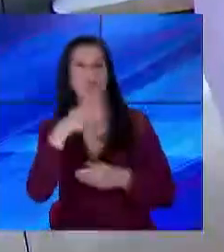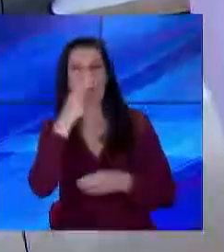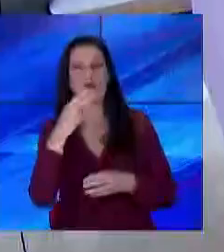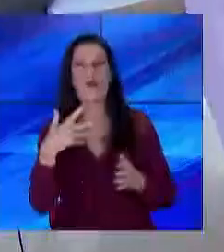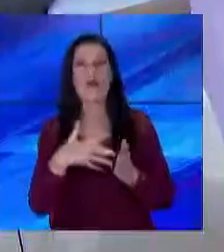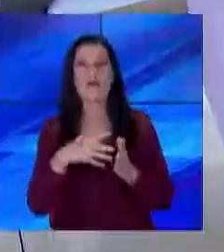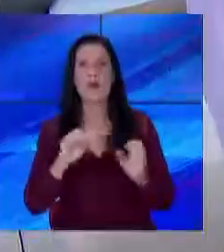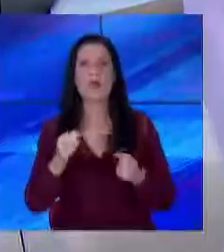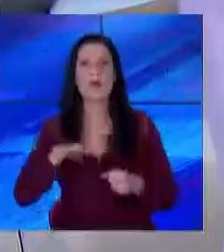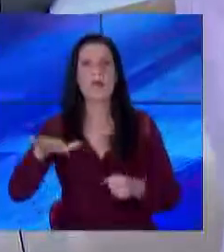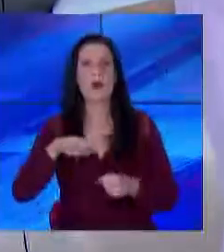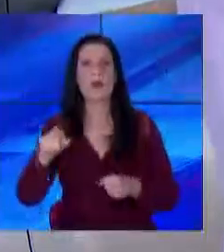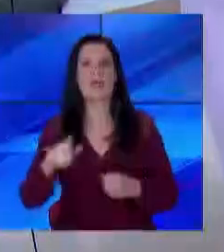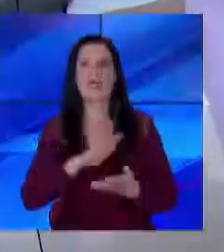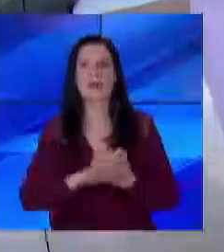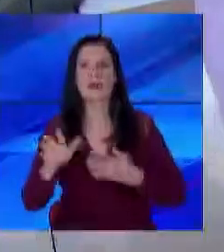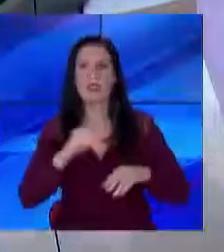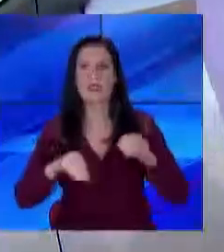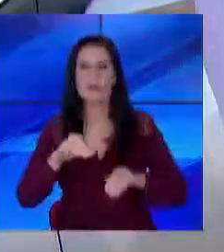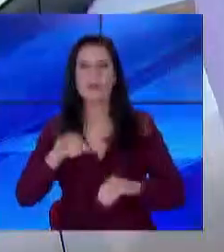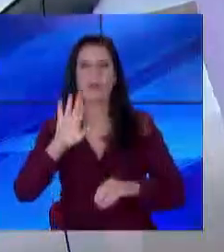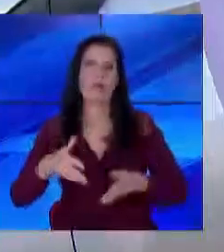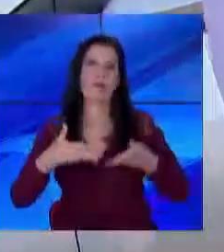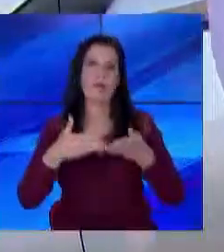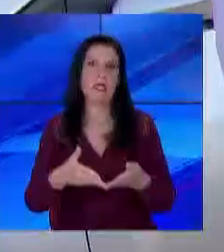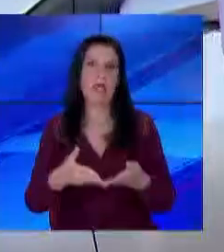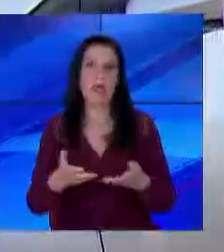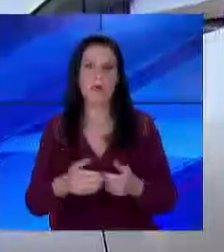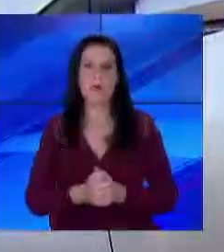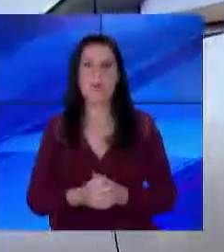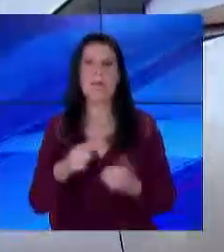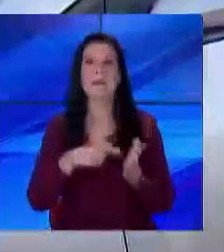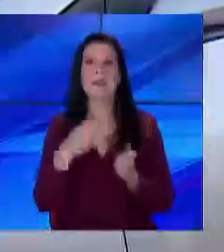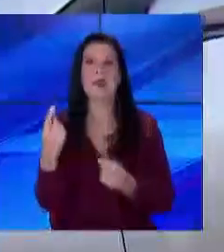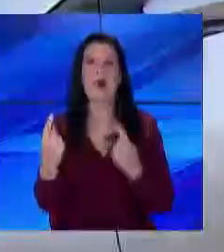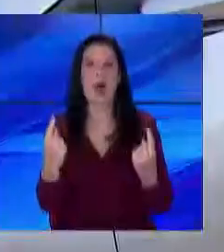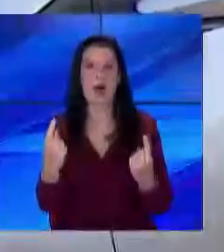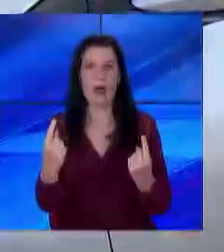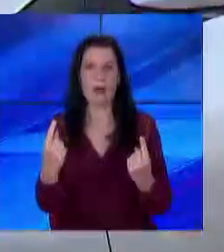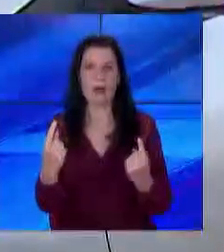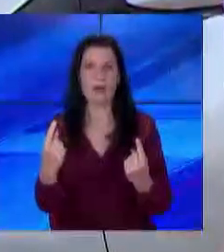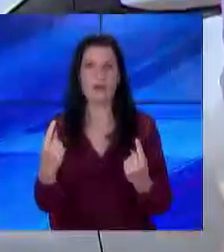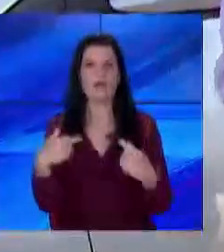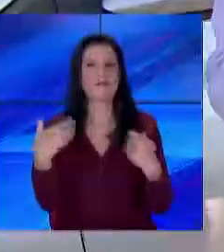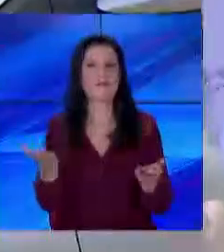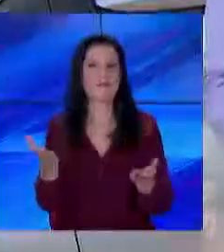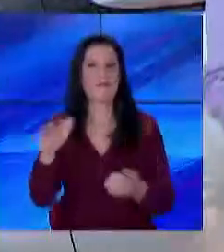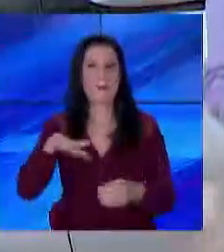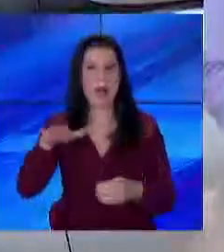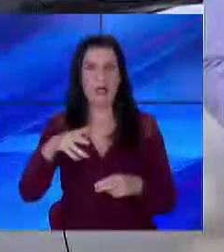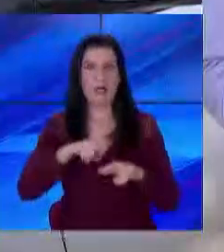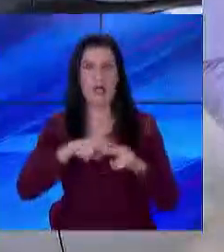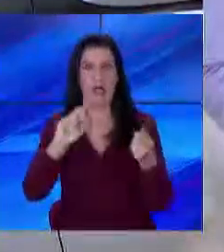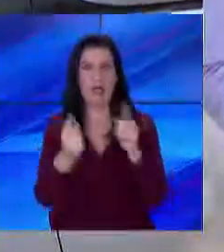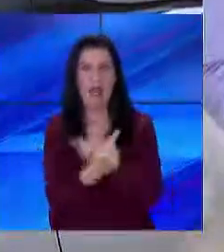לשימוש, נוחות לשימוש, וגם יעילות ואפקטיביות. לכן כל אחד מכן תקבל מערכת, אחר כך אתן תחליפו, אנחנו נבדוק עד